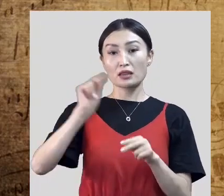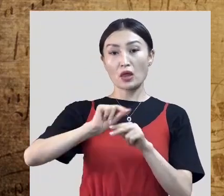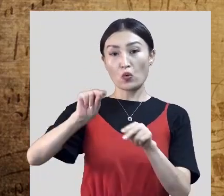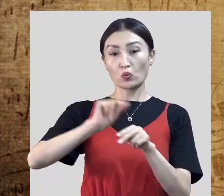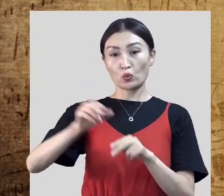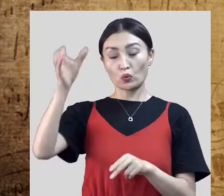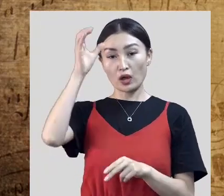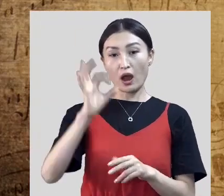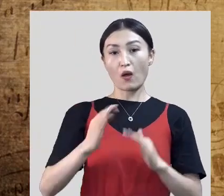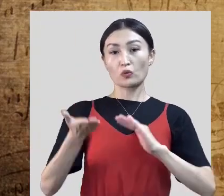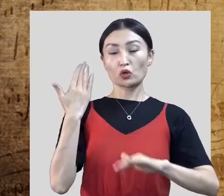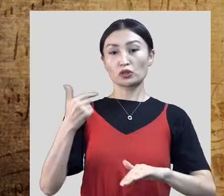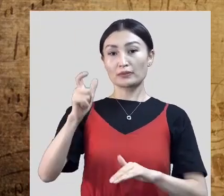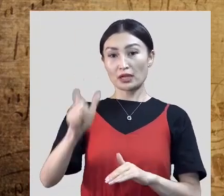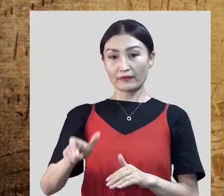прошлом человечества.